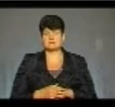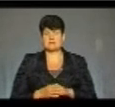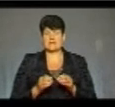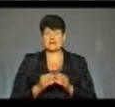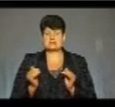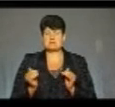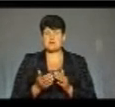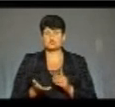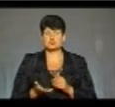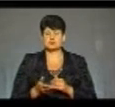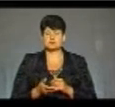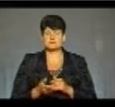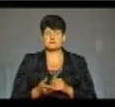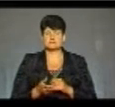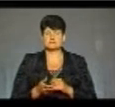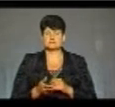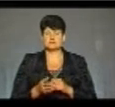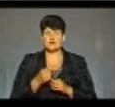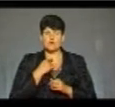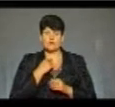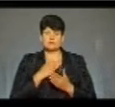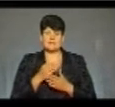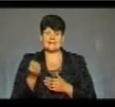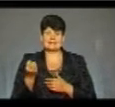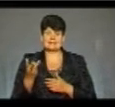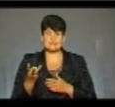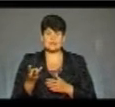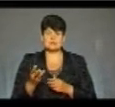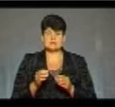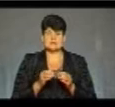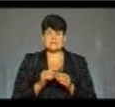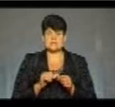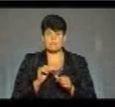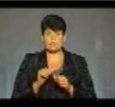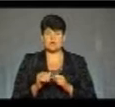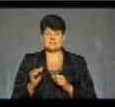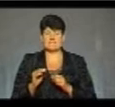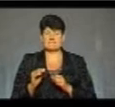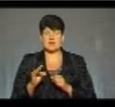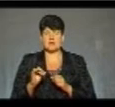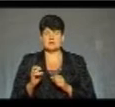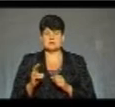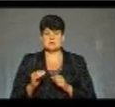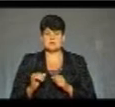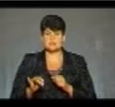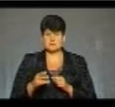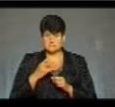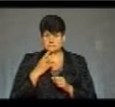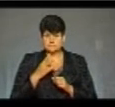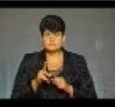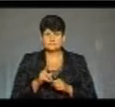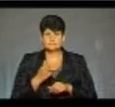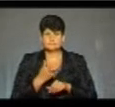10 менше. Так? І голос 13, 10 позафракційні. Тобто ми бачимо, що